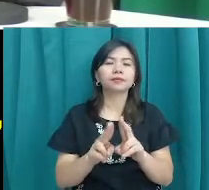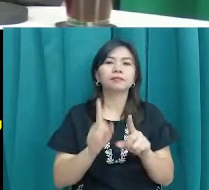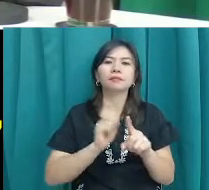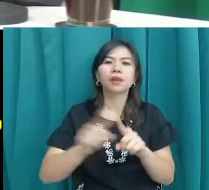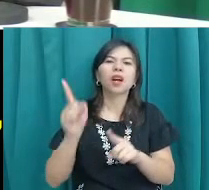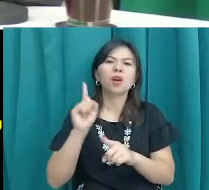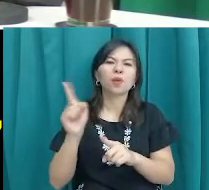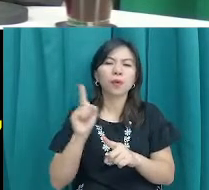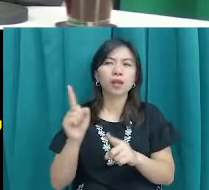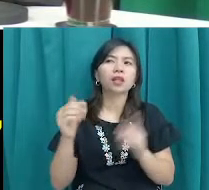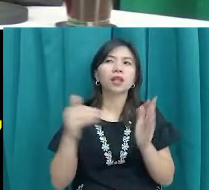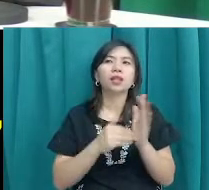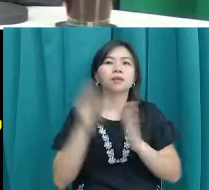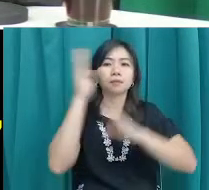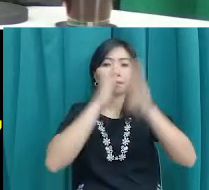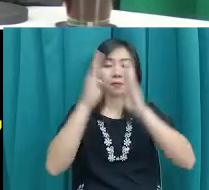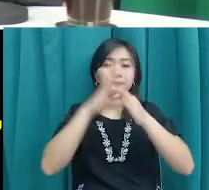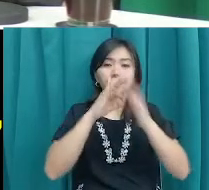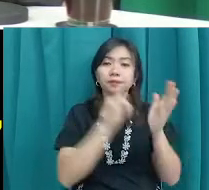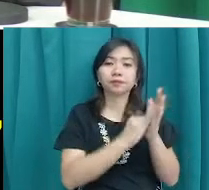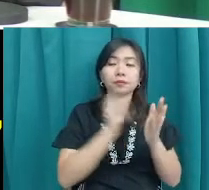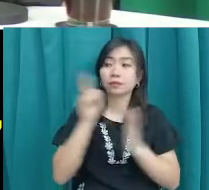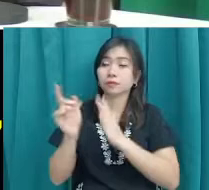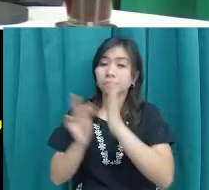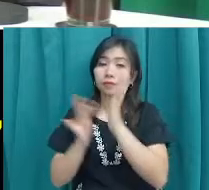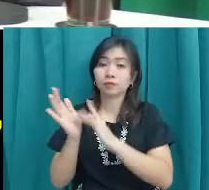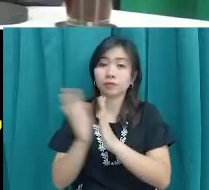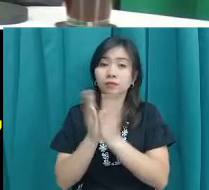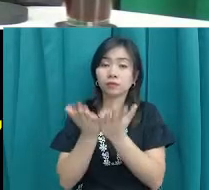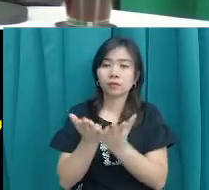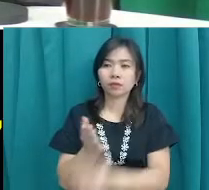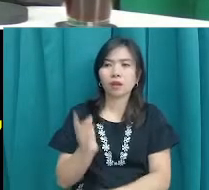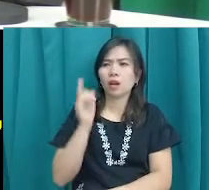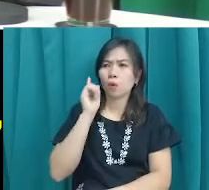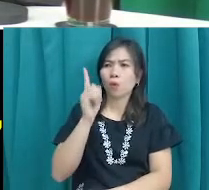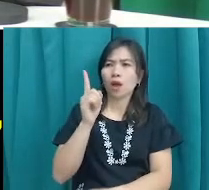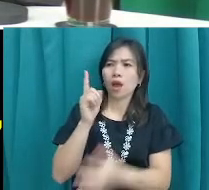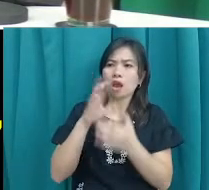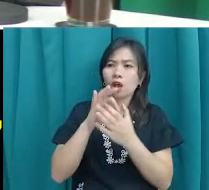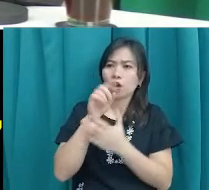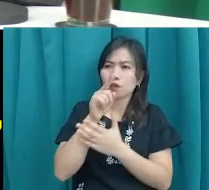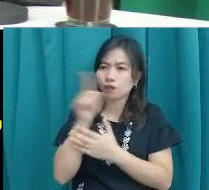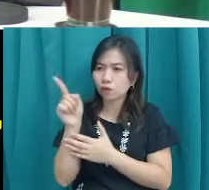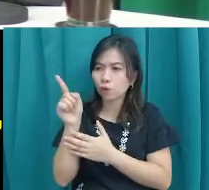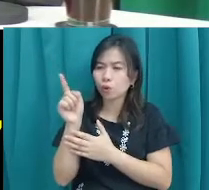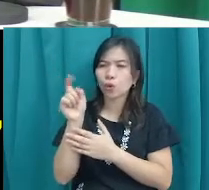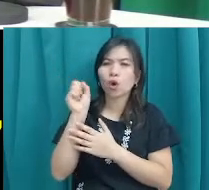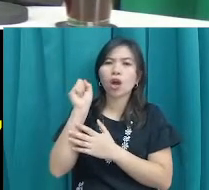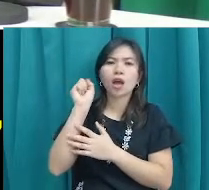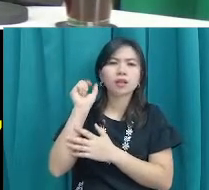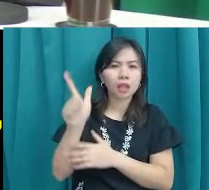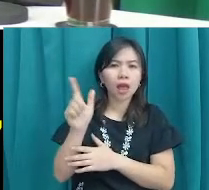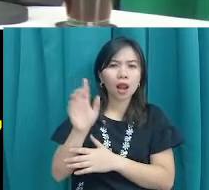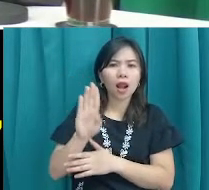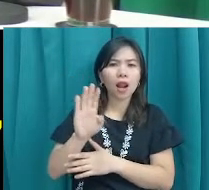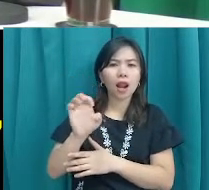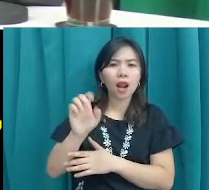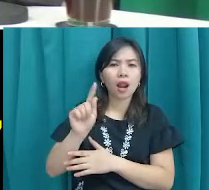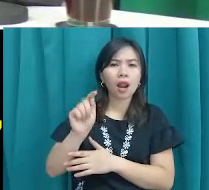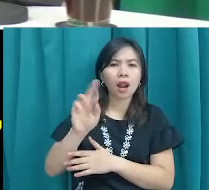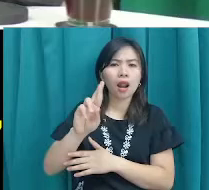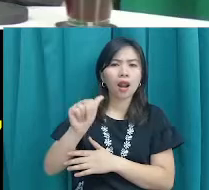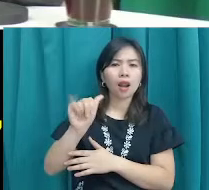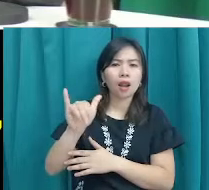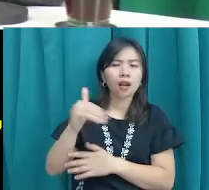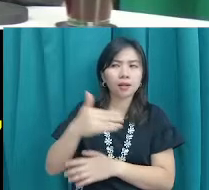pinaka-issue ng pag-upo nila, nasabi ng Panginoon Jesucristo, one of you shall betray me. And nung narinig nila